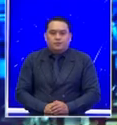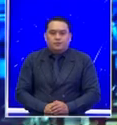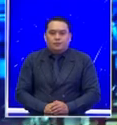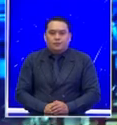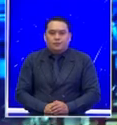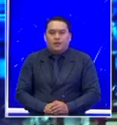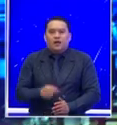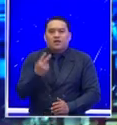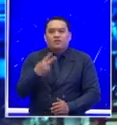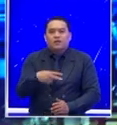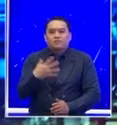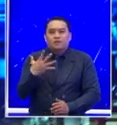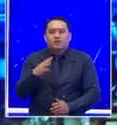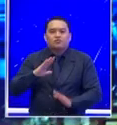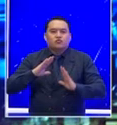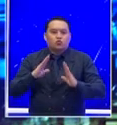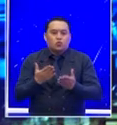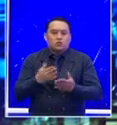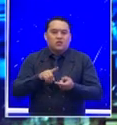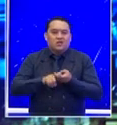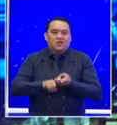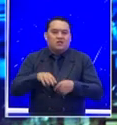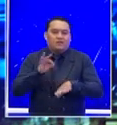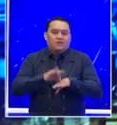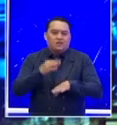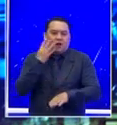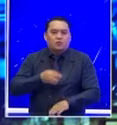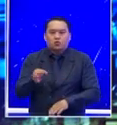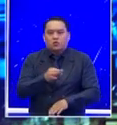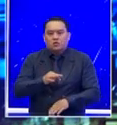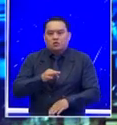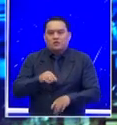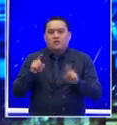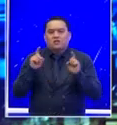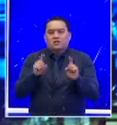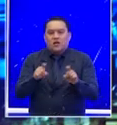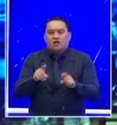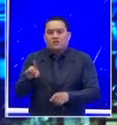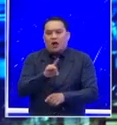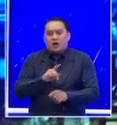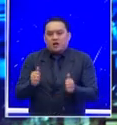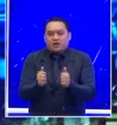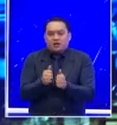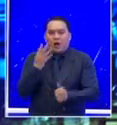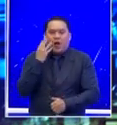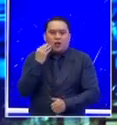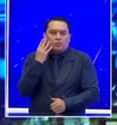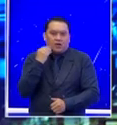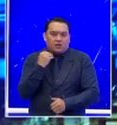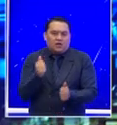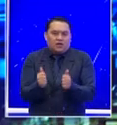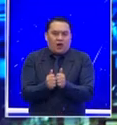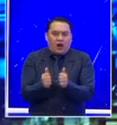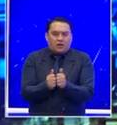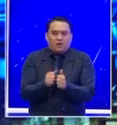Все 25 случаев заболевания коронавирусной инфекцией в Алматинской области зарегистрированы в районах близ Алматы. Сейчас